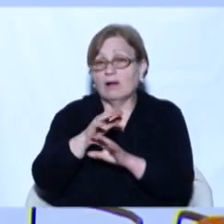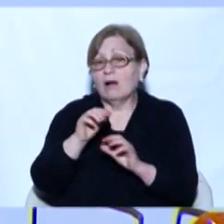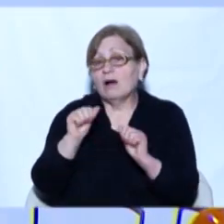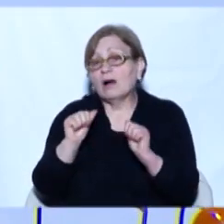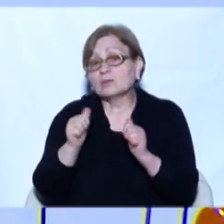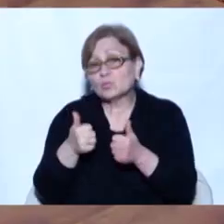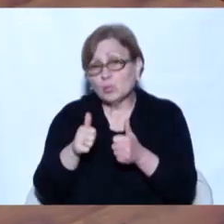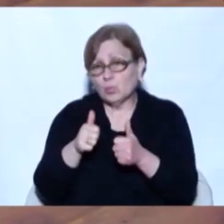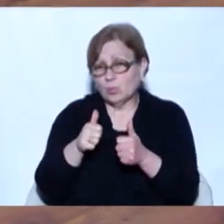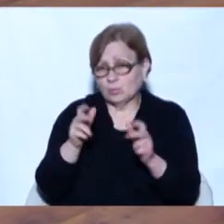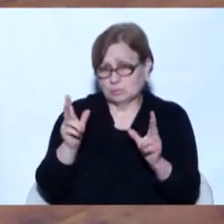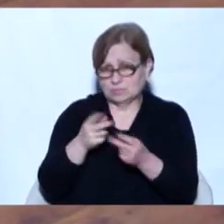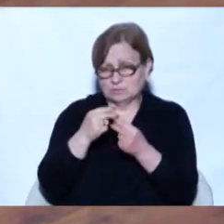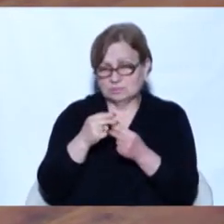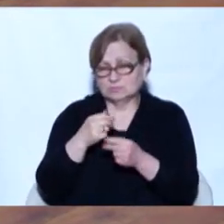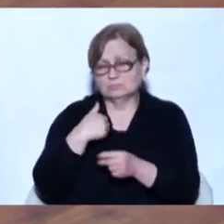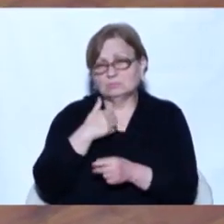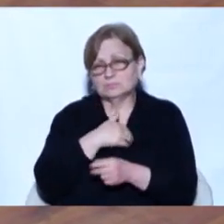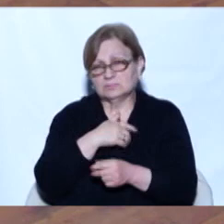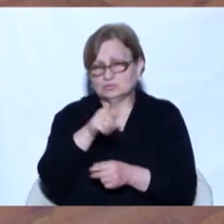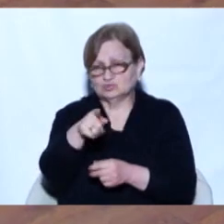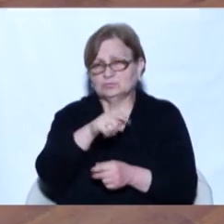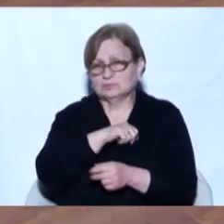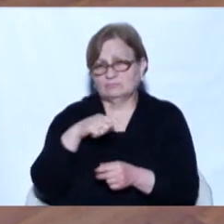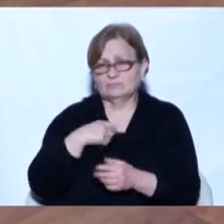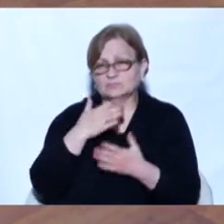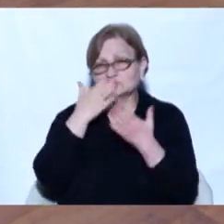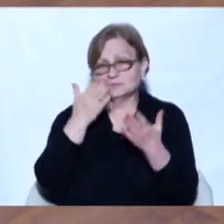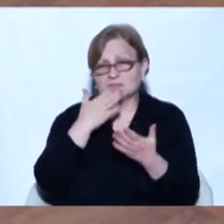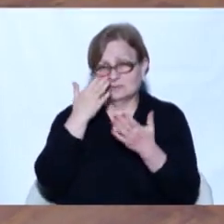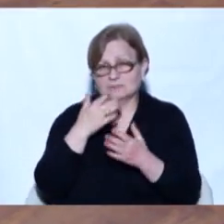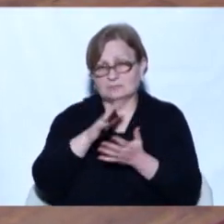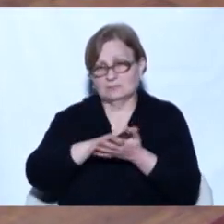თვითონ მინდა რომ შენ თვითონ წაიკითხო. ძალიან საინტერესოა ეს ყველაფერი.